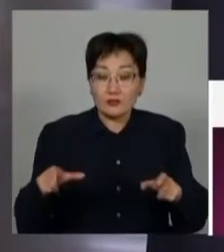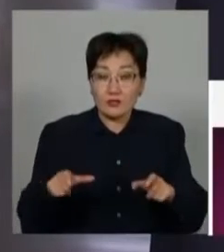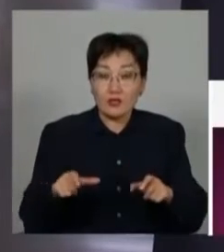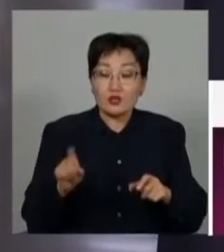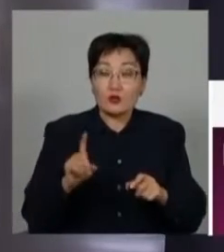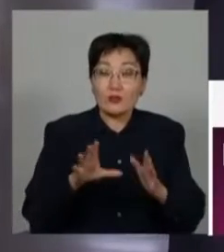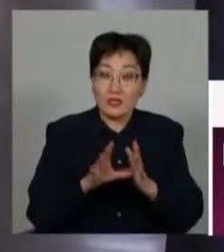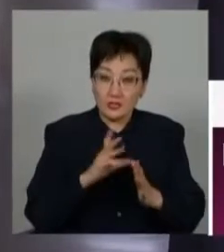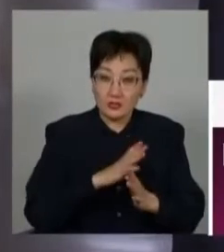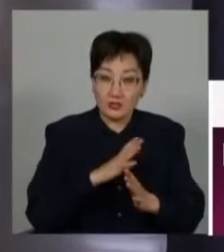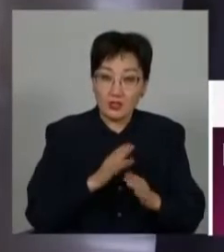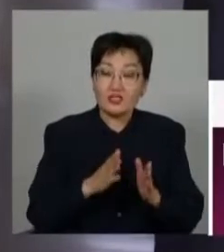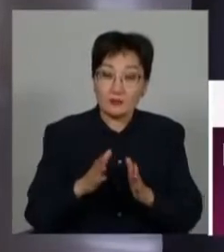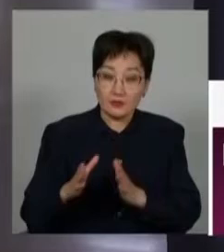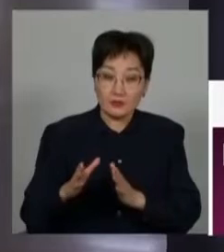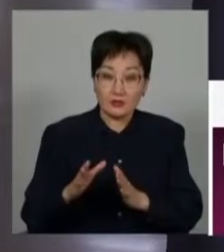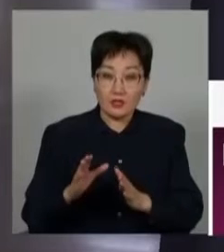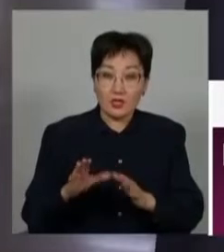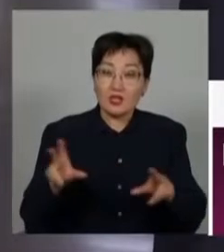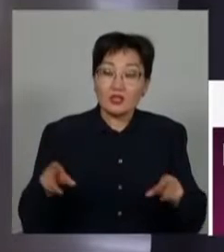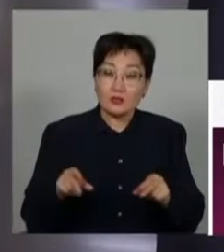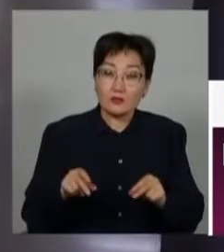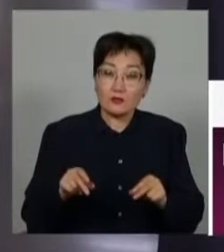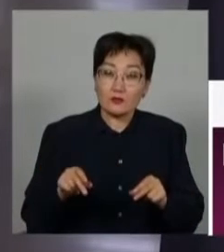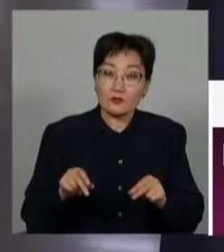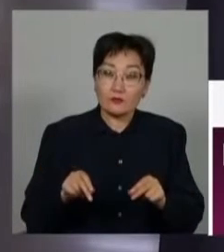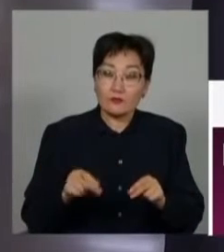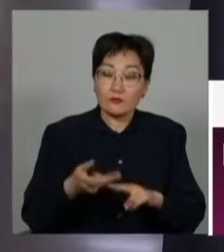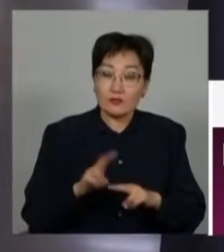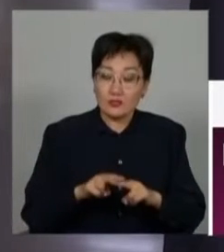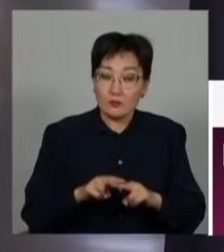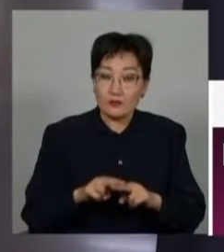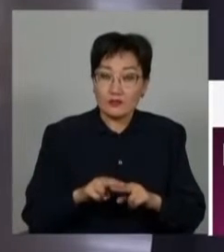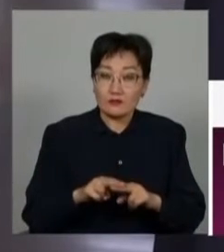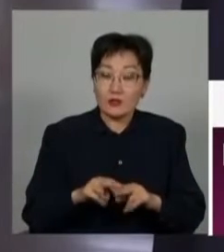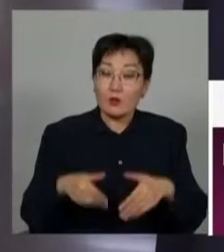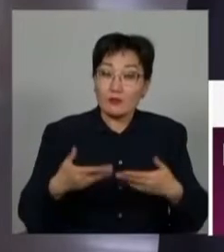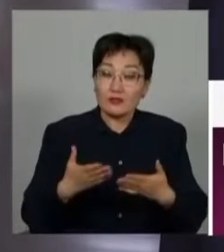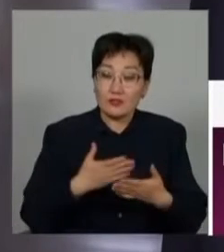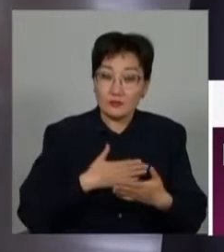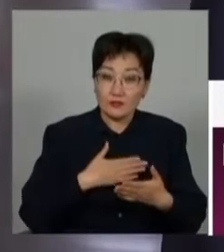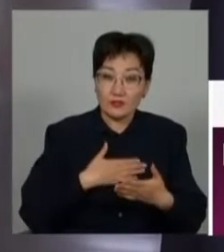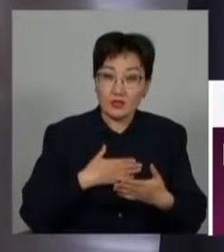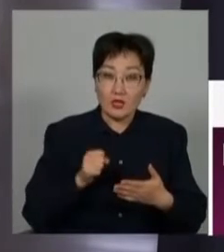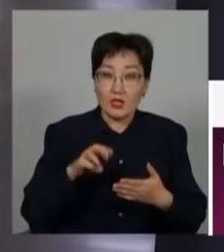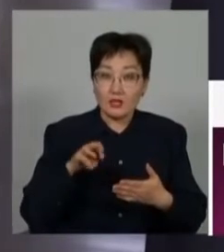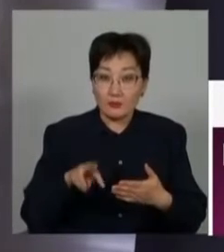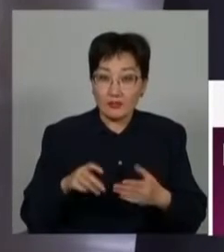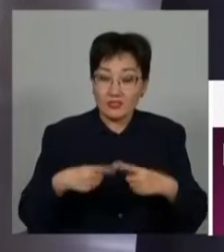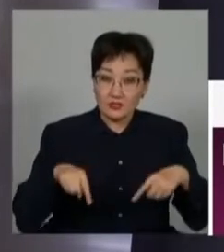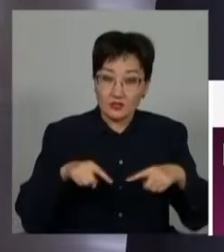было стабильно и надежно и вот это как раз предоставит наш атомная станция